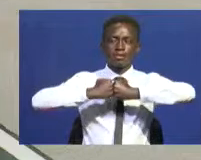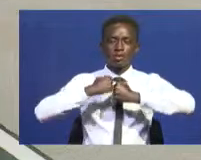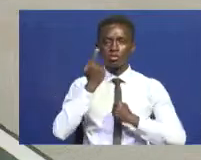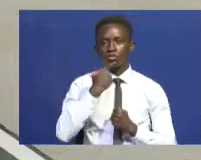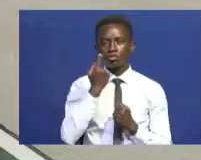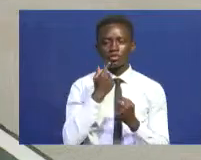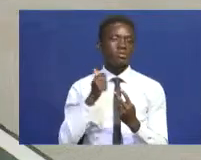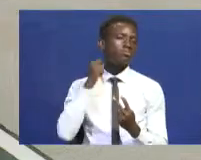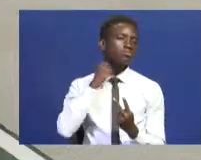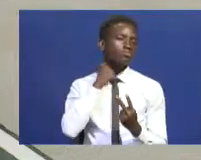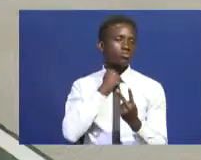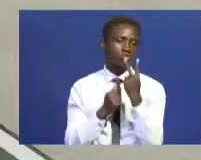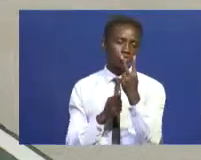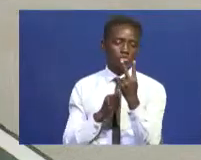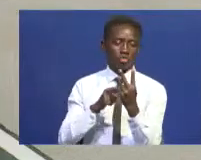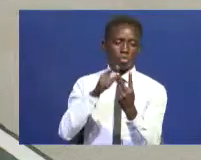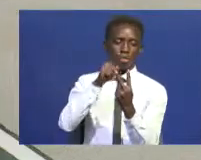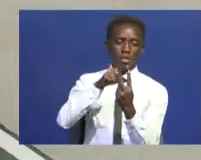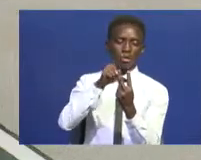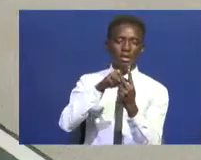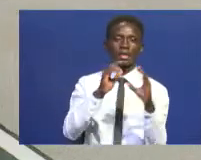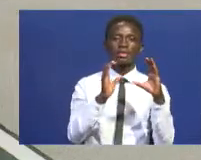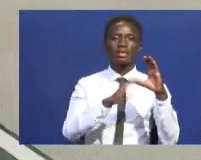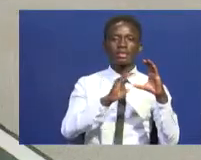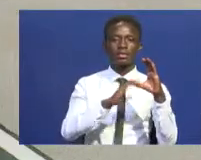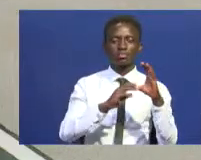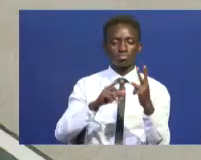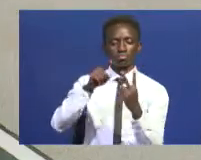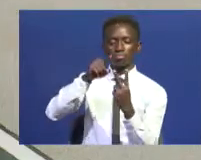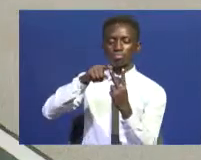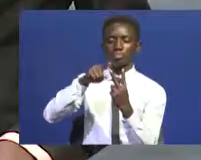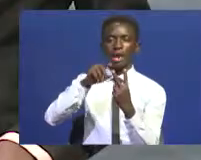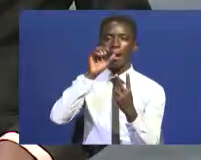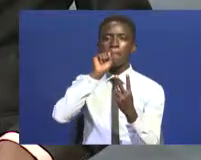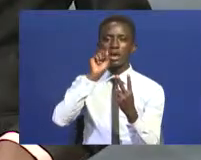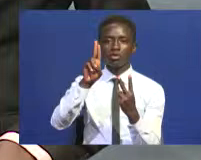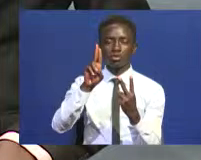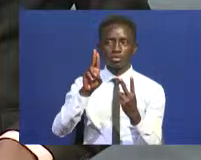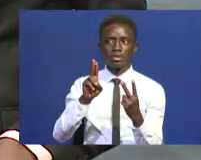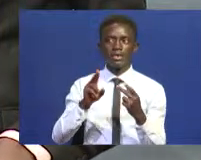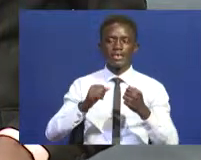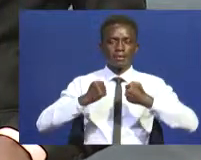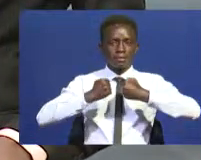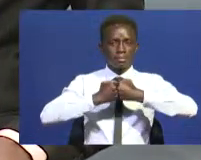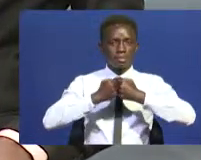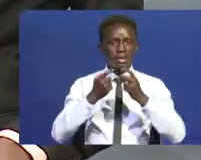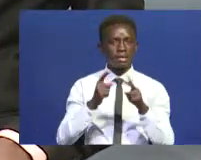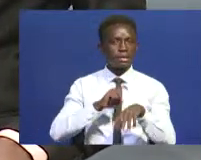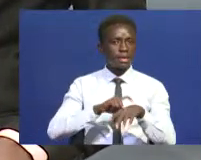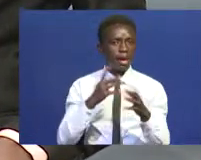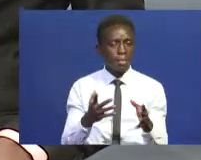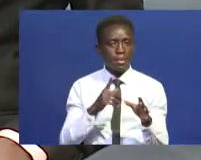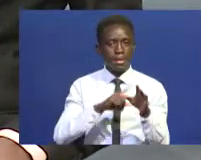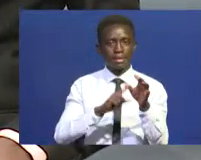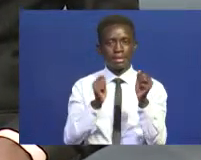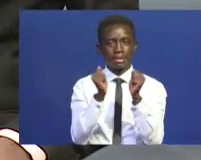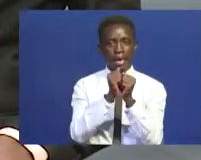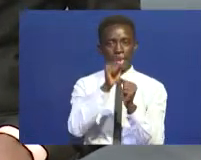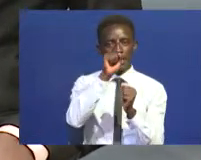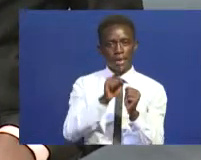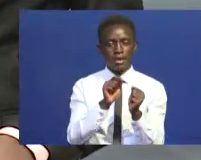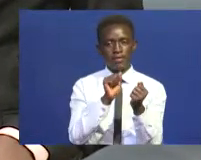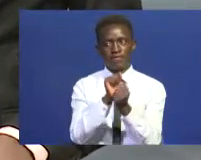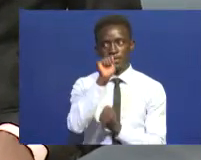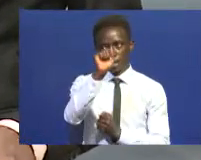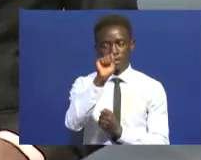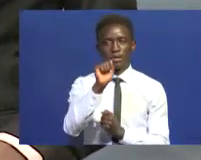wawili. Sisi Manchester United na Chelsea leo. Mechi itakuwa inapigwa mwendo wa saa 4 kasorobo. Alafu kuna Liverpool ambao watakuwa wanacheza